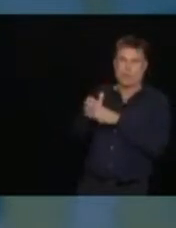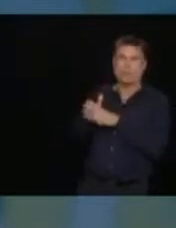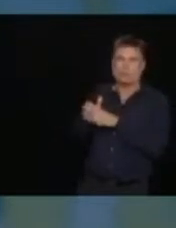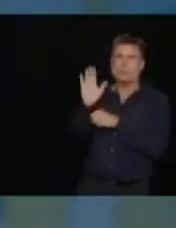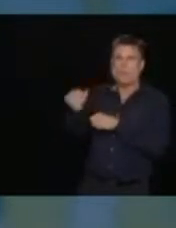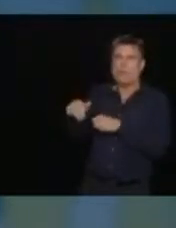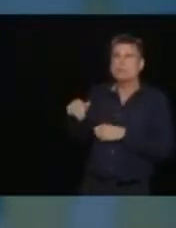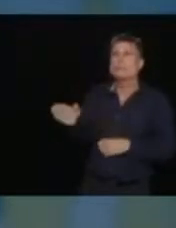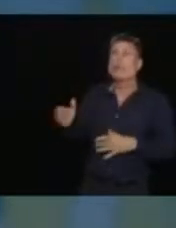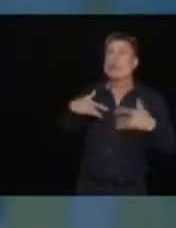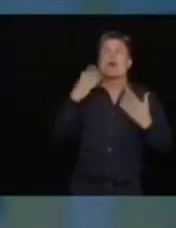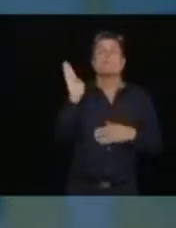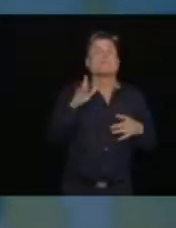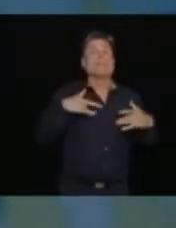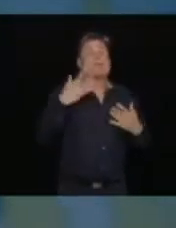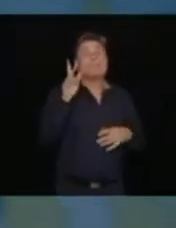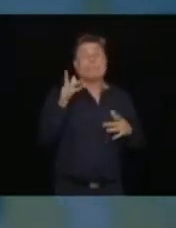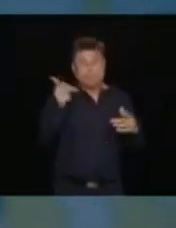星爆发。